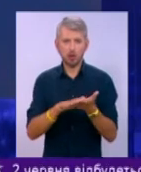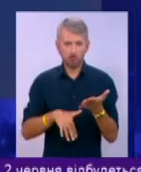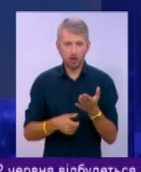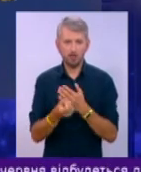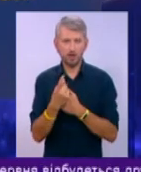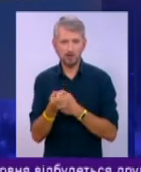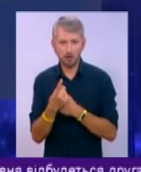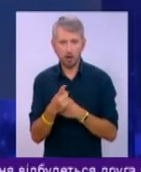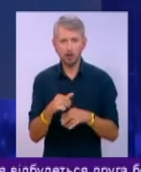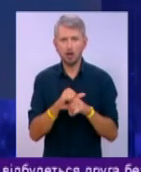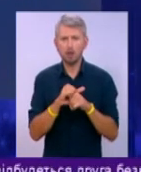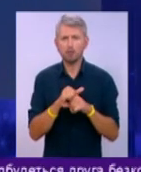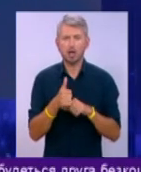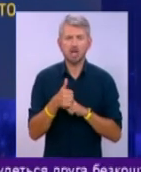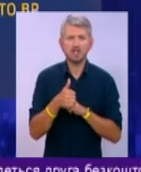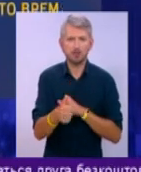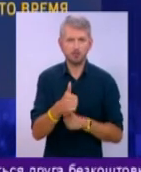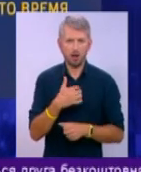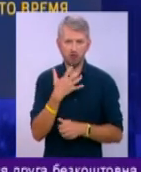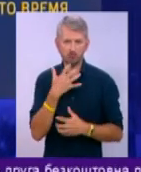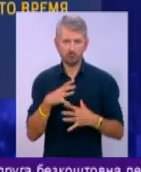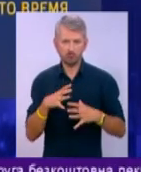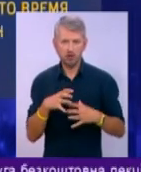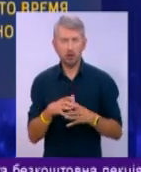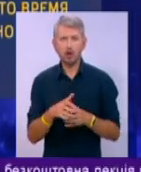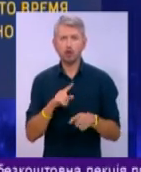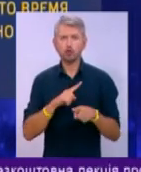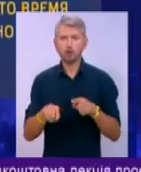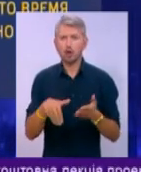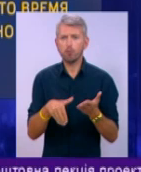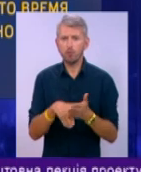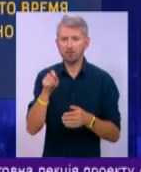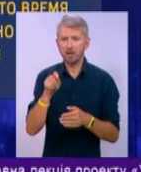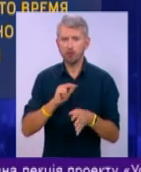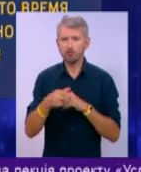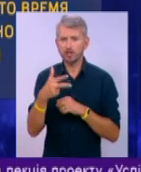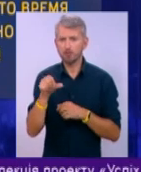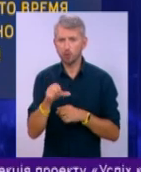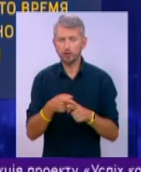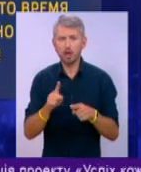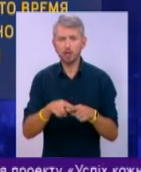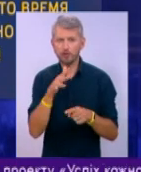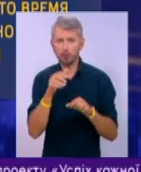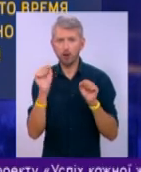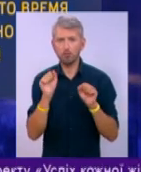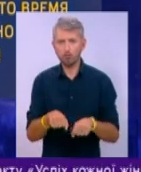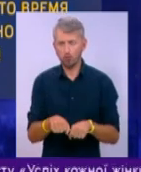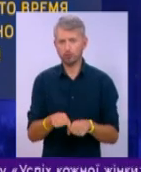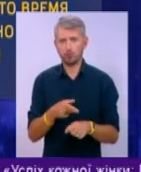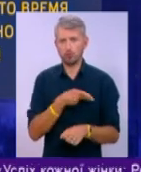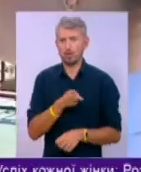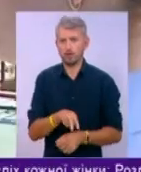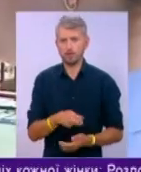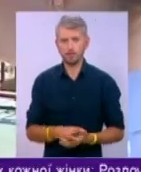возникать. Прогрессивная алчность. Скорая помощь приехала через 30 минут. За это время можно благополучно отдать свою душу